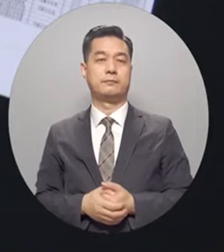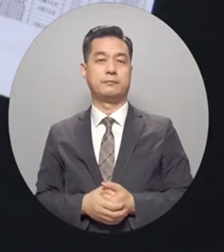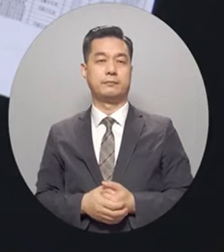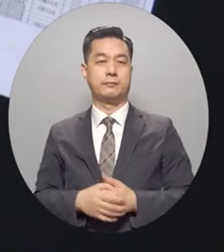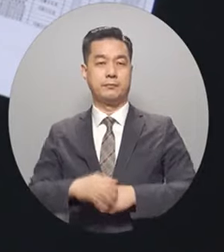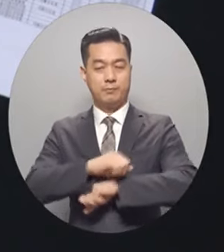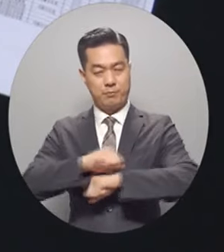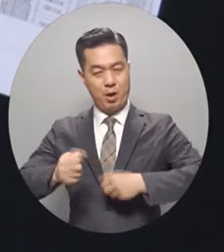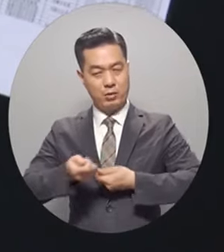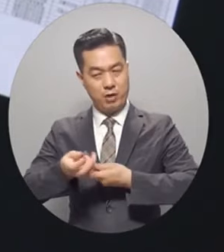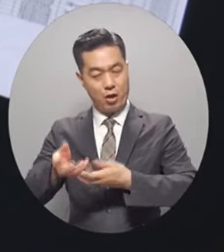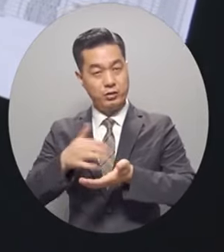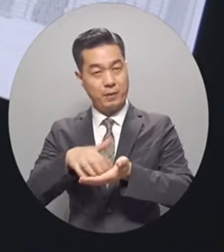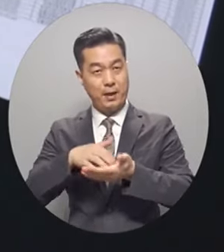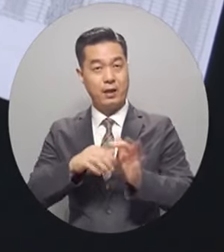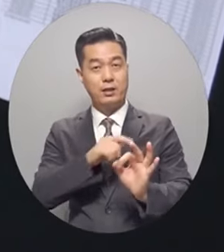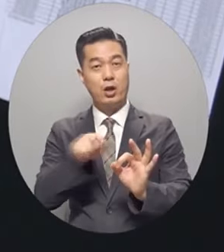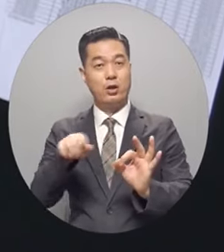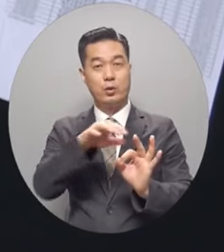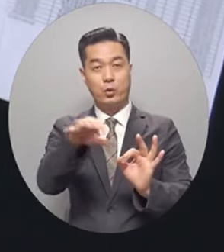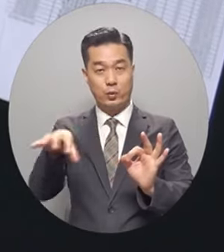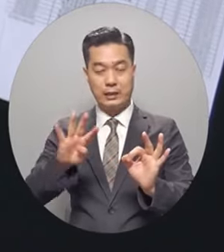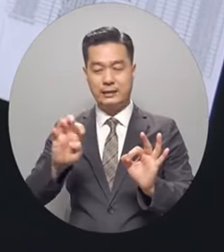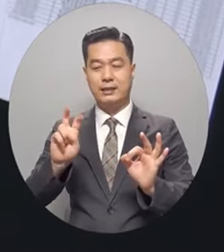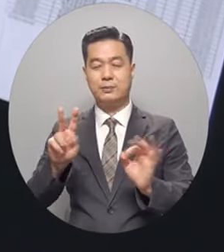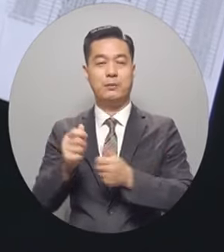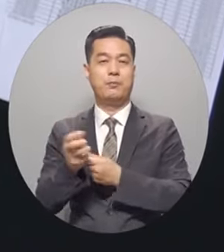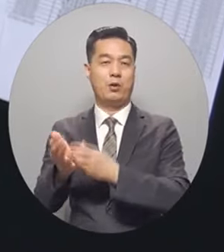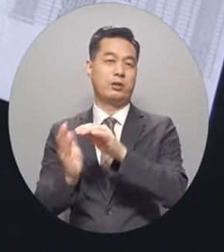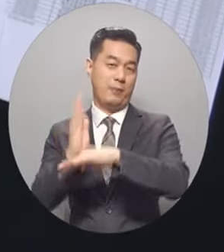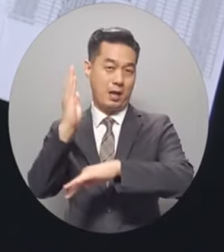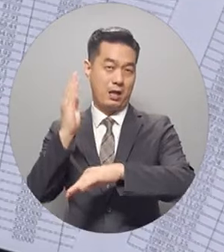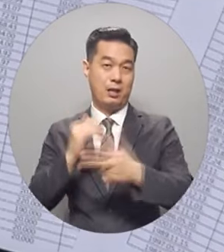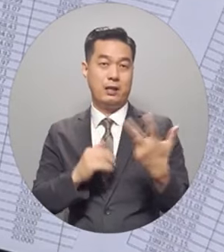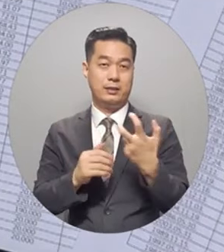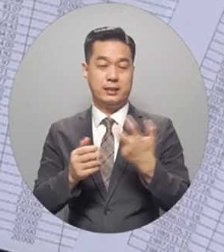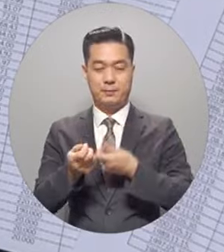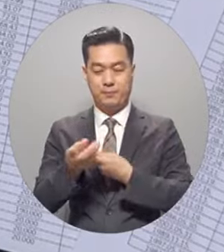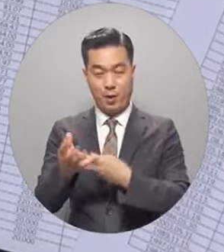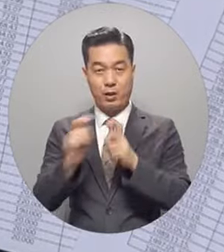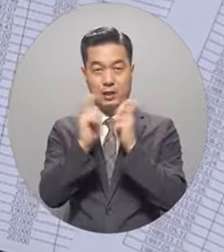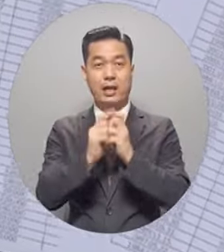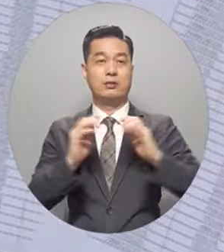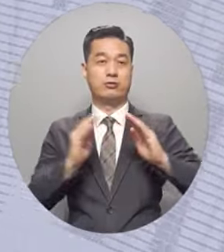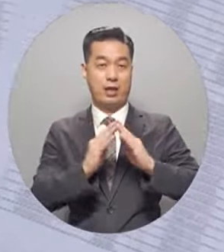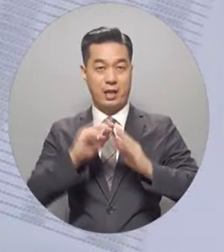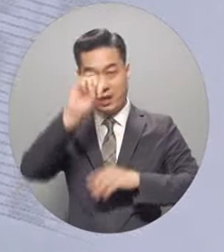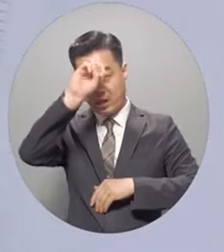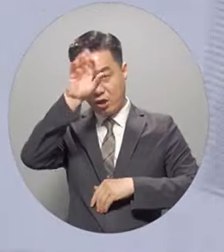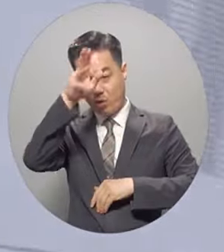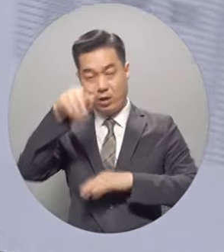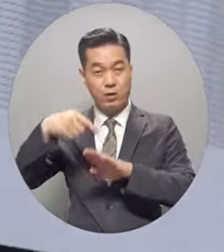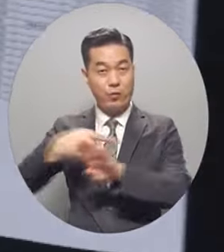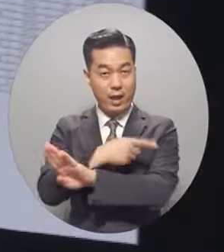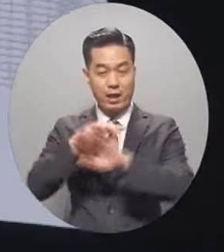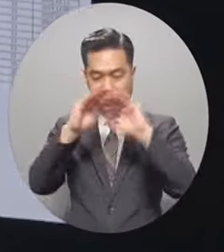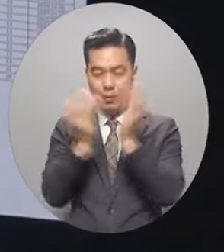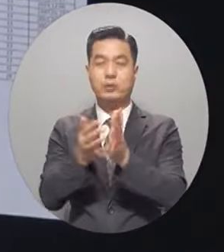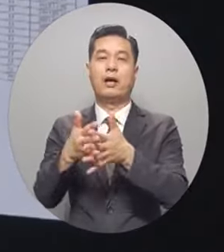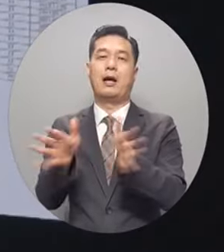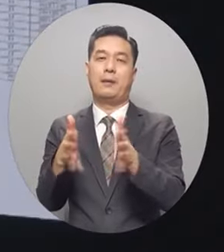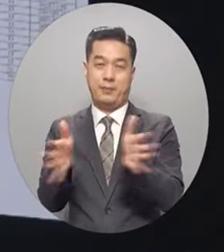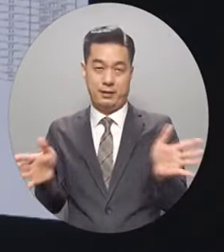기준으로 곳이 42평 넘었습니다 70평대 주택인 강원도 영월 지청을 빼곤 모두